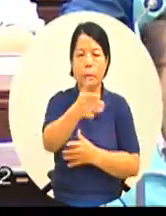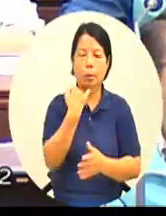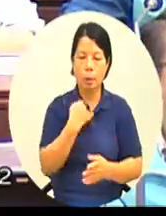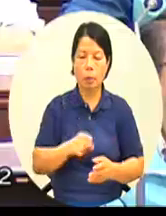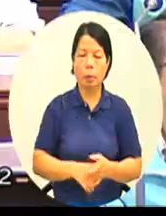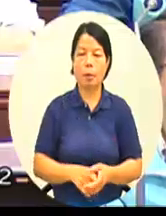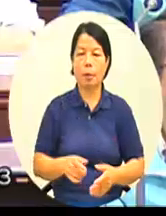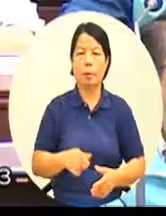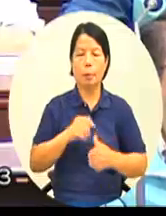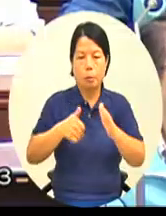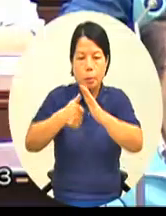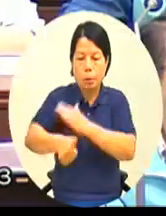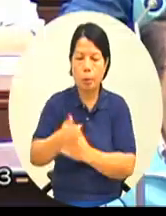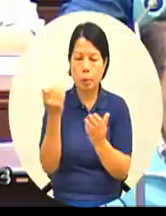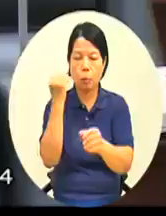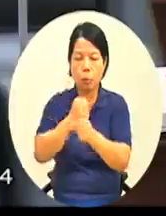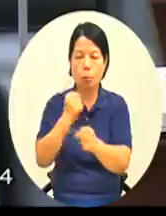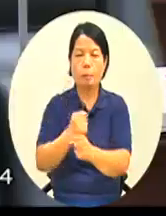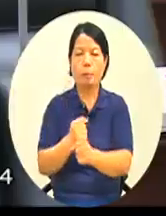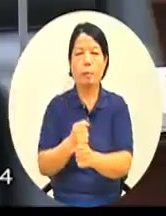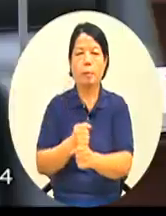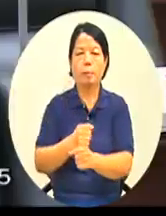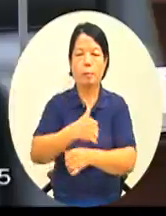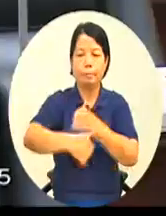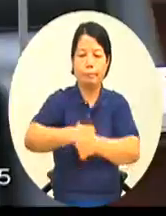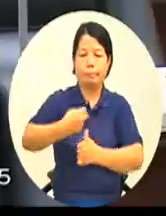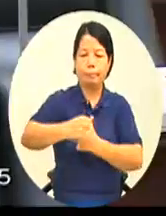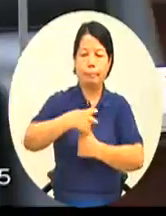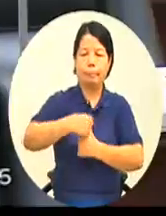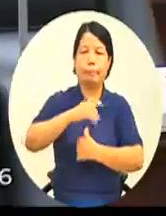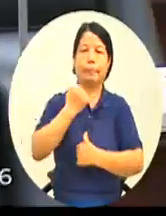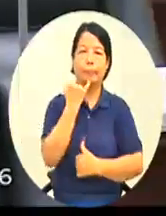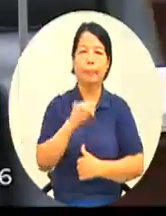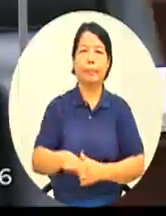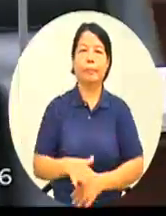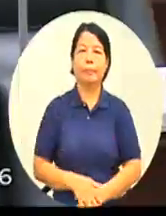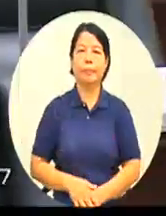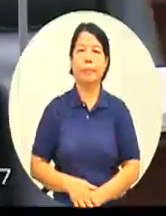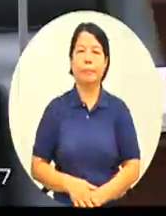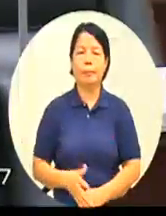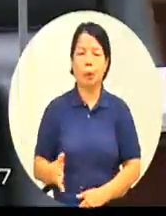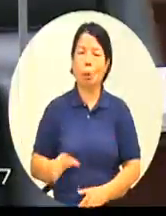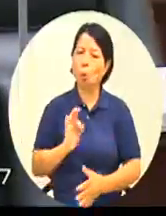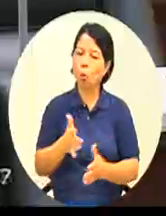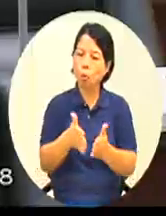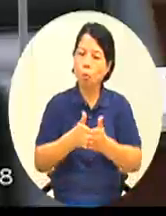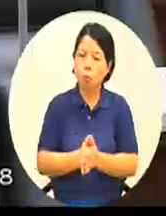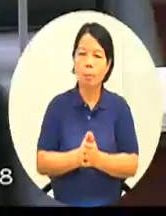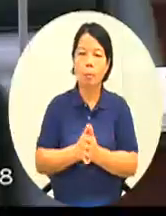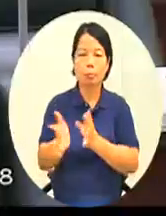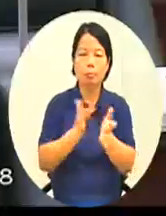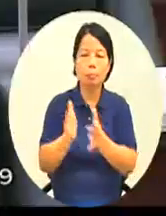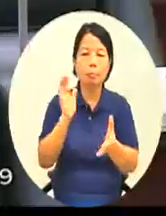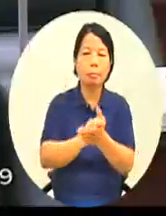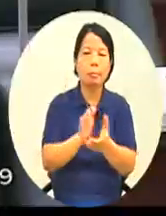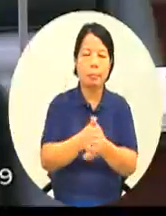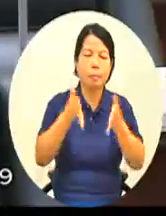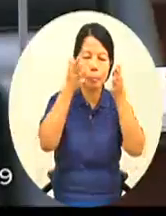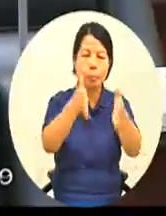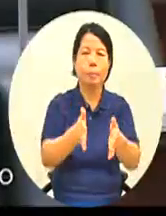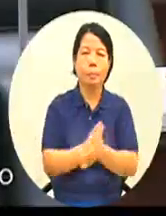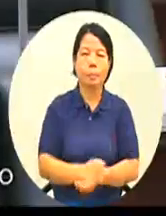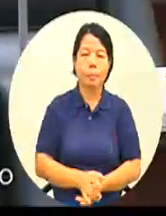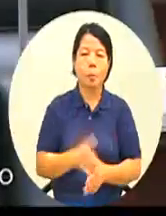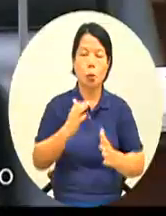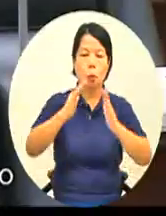自立生活的一个目标。 好，谢谢局长，您先请坐。我想特别提到这个接友的问题，当然刚刚有提到我们是针对主要是比